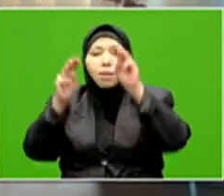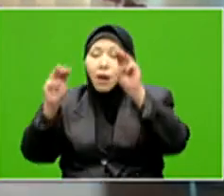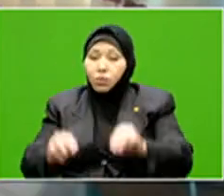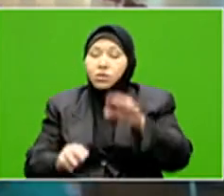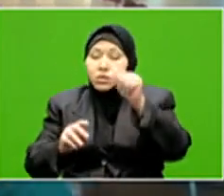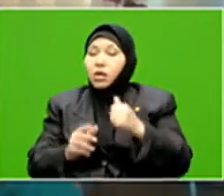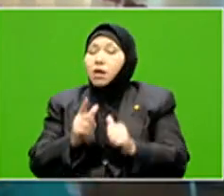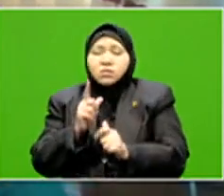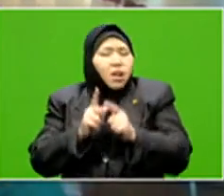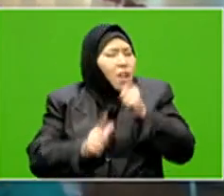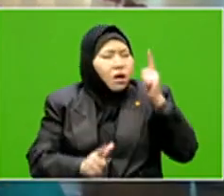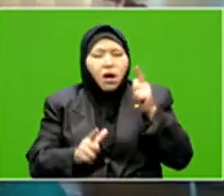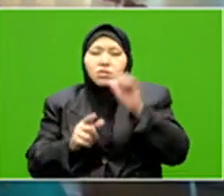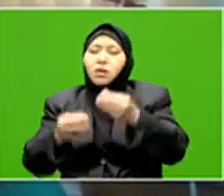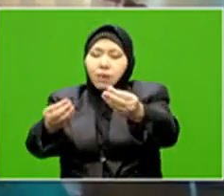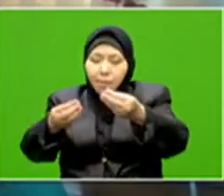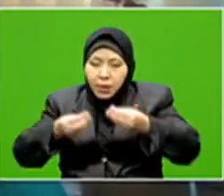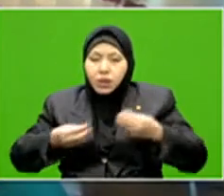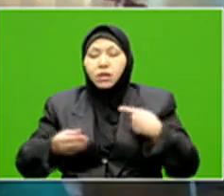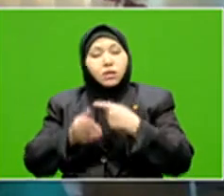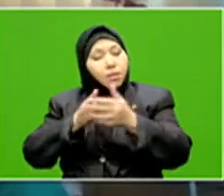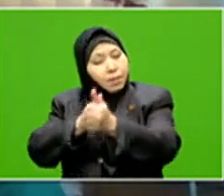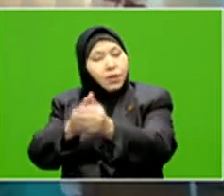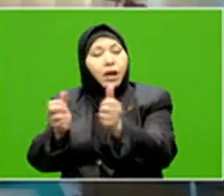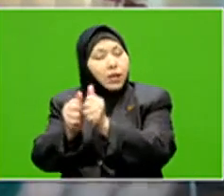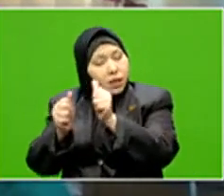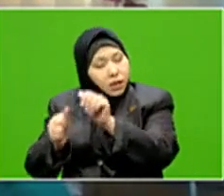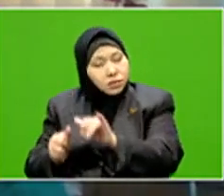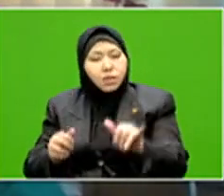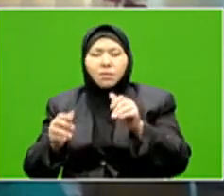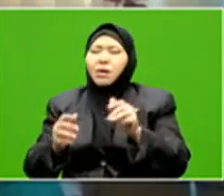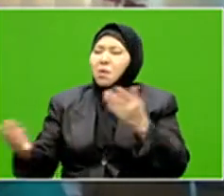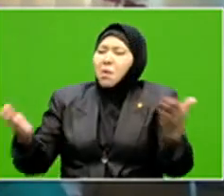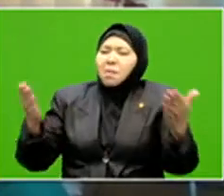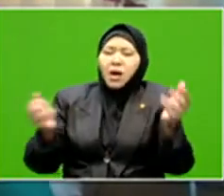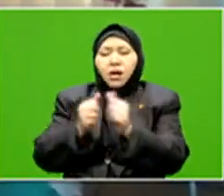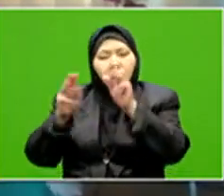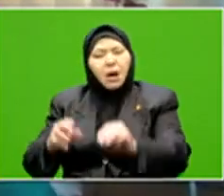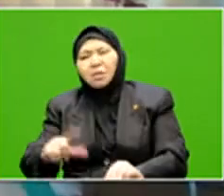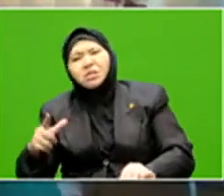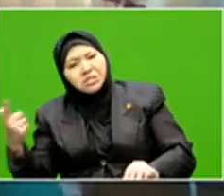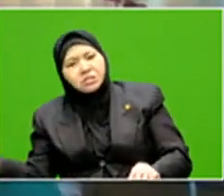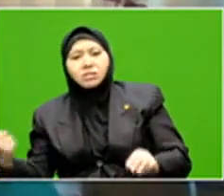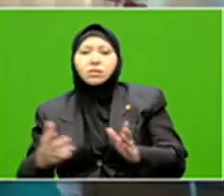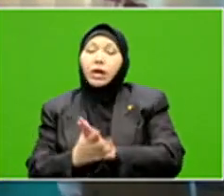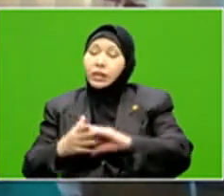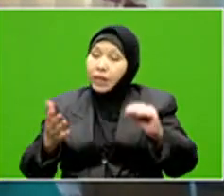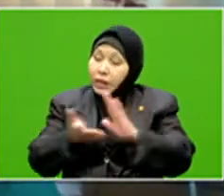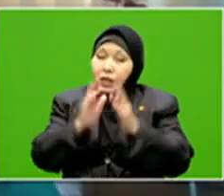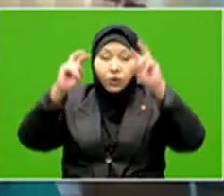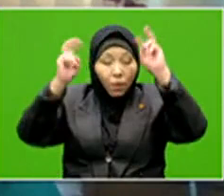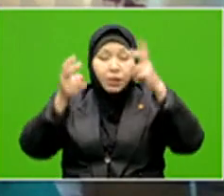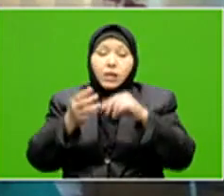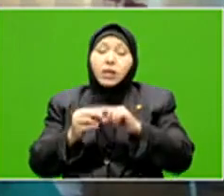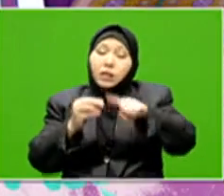yang selayaknya memberikan kita pimpinan dengannya berbanding dengan manusia-manusia yang lain. Ini sinopsis yang ringkas ya, Saudara Fazrul,